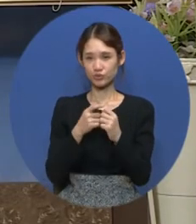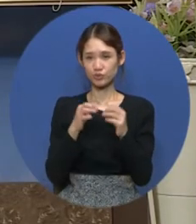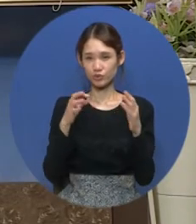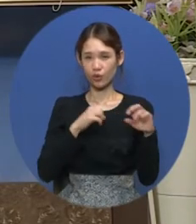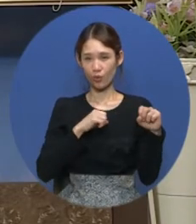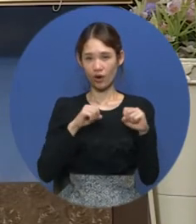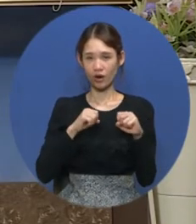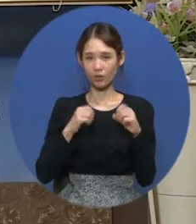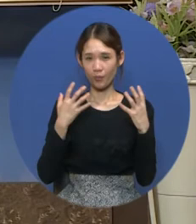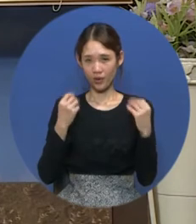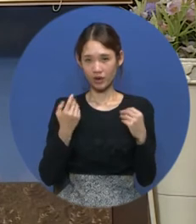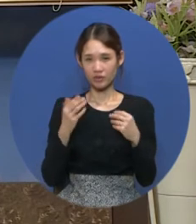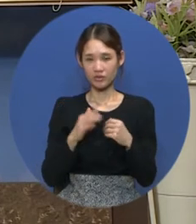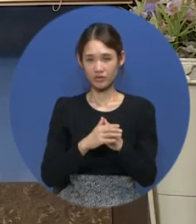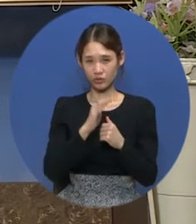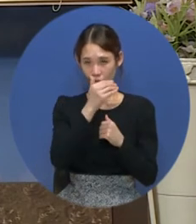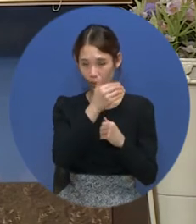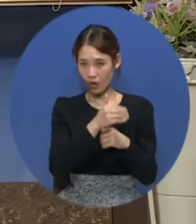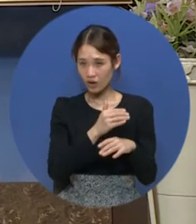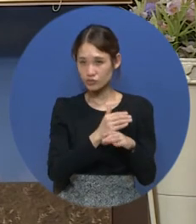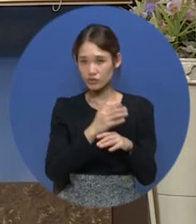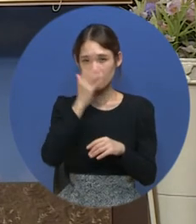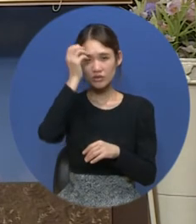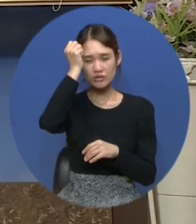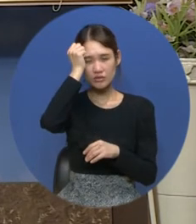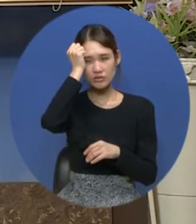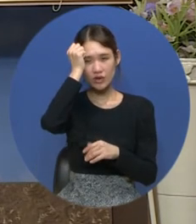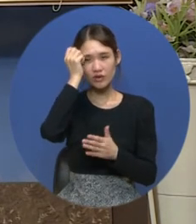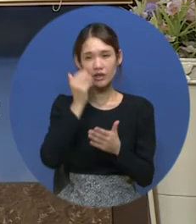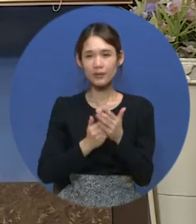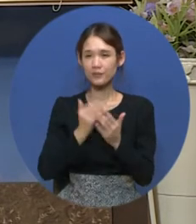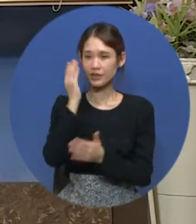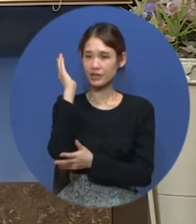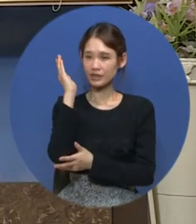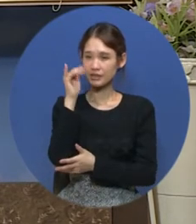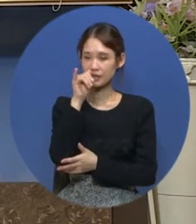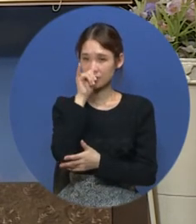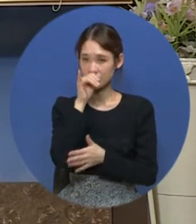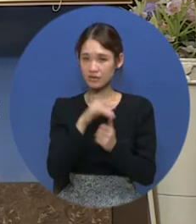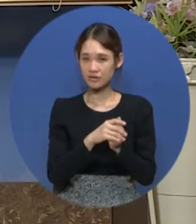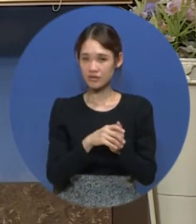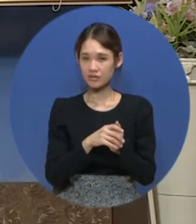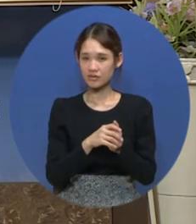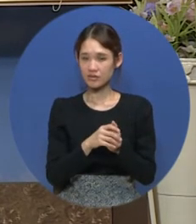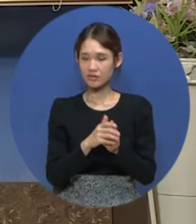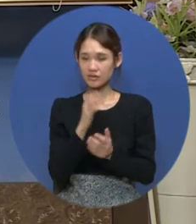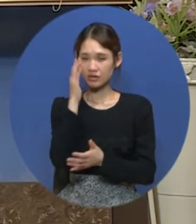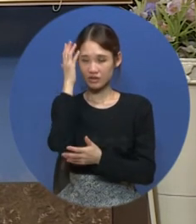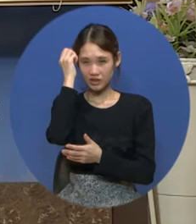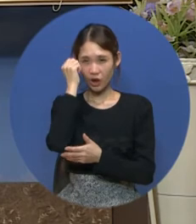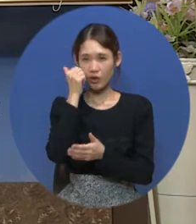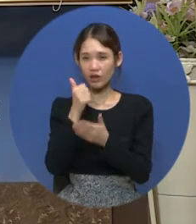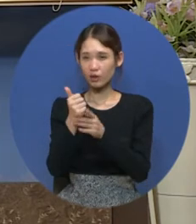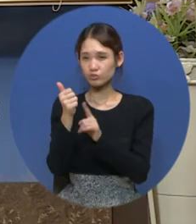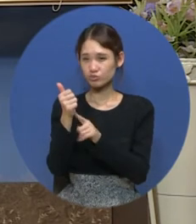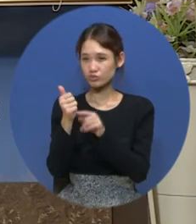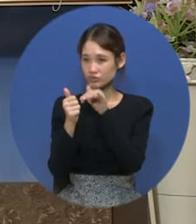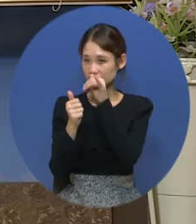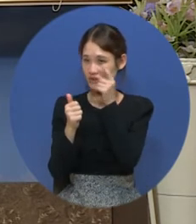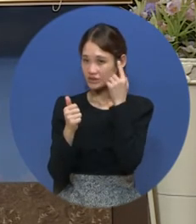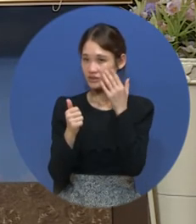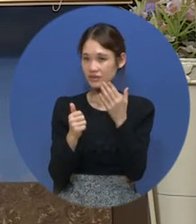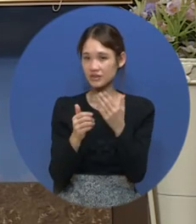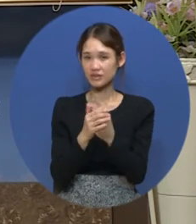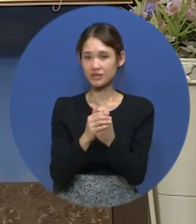활동을 해 오셨는데 그러면 그 과정 중에 좀 기억에 남는 에피소드가 라든지 누 기억에 남는 분도 계실 것 같거든요 그